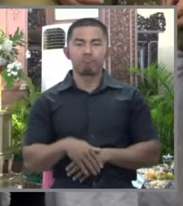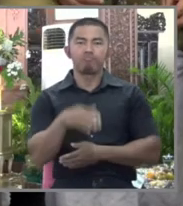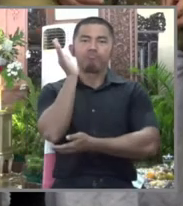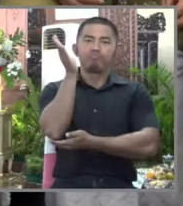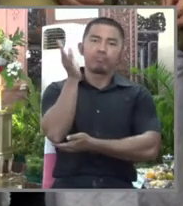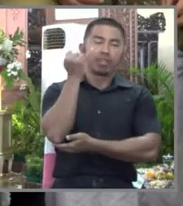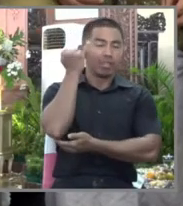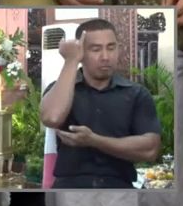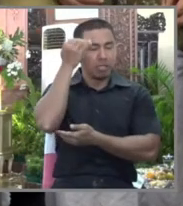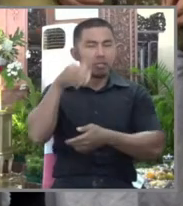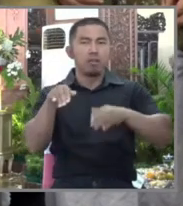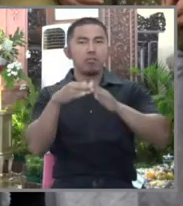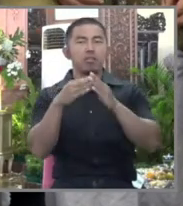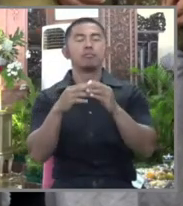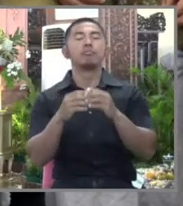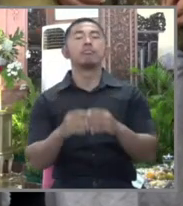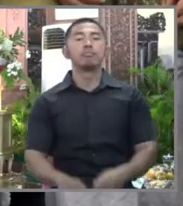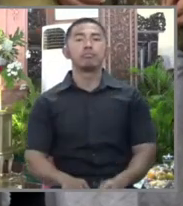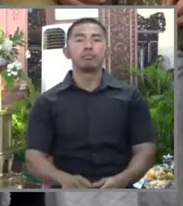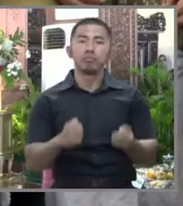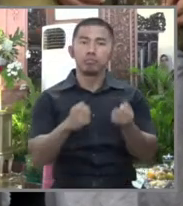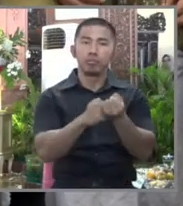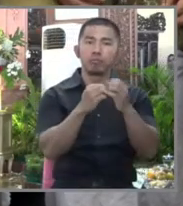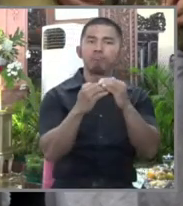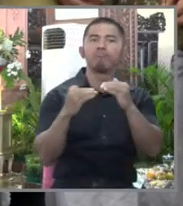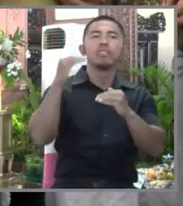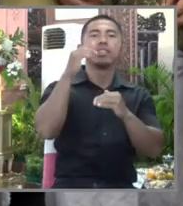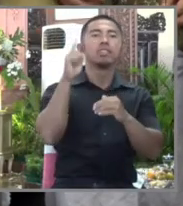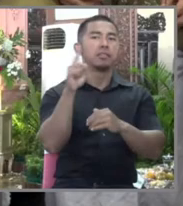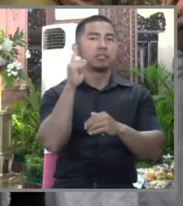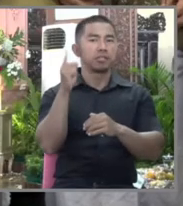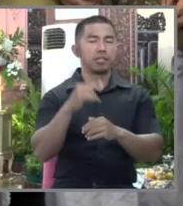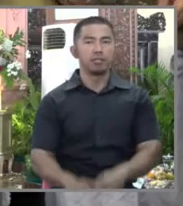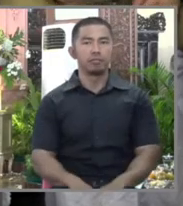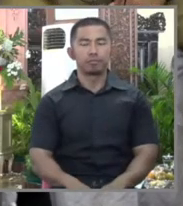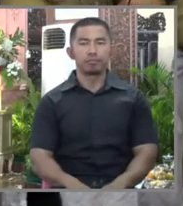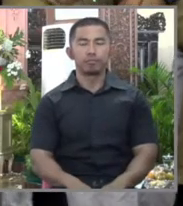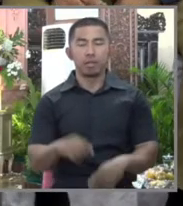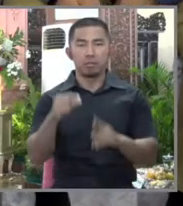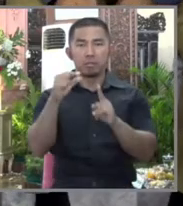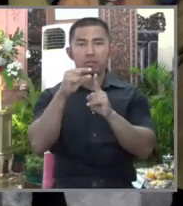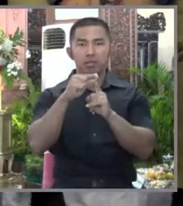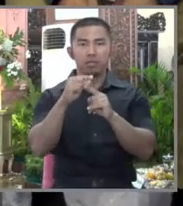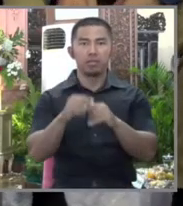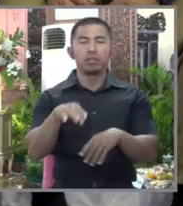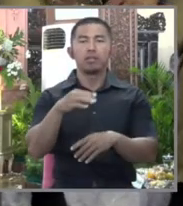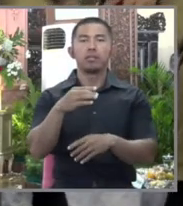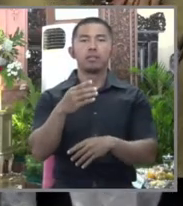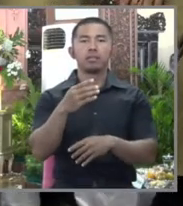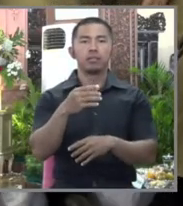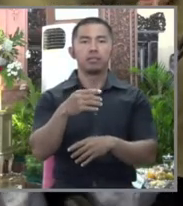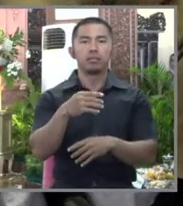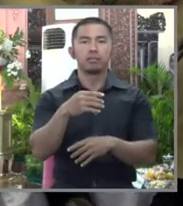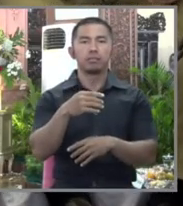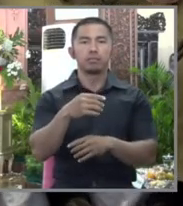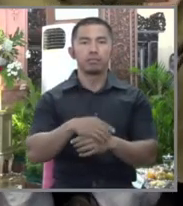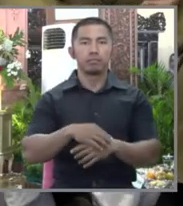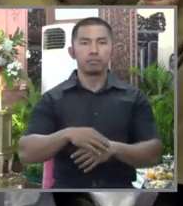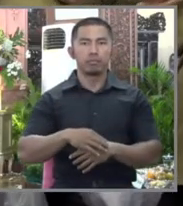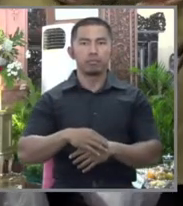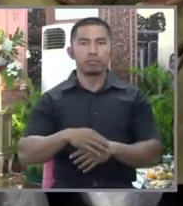inovasi Pembangunan Daerah yang mendukung prioritas tegas jadwal dari provinsi oleh Bupati wilayah pengembangan